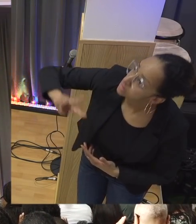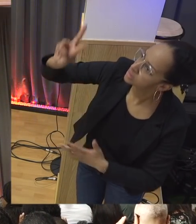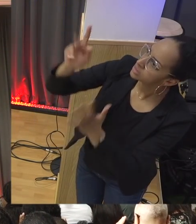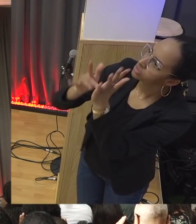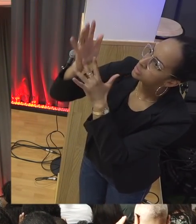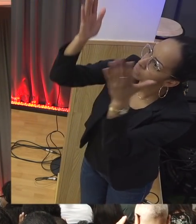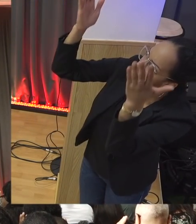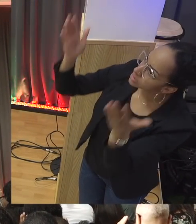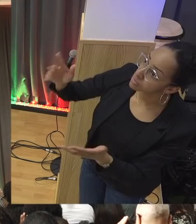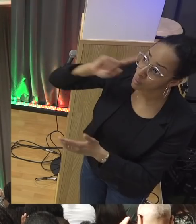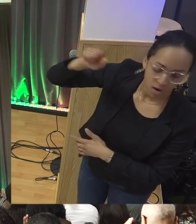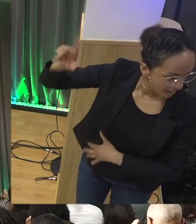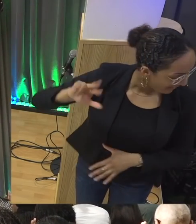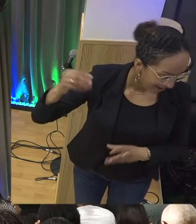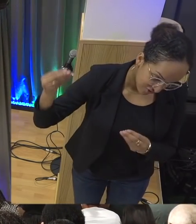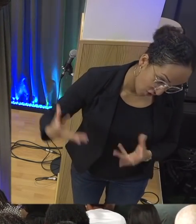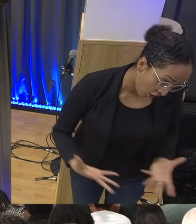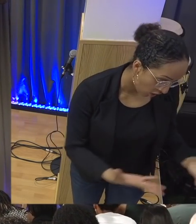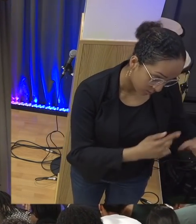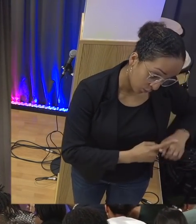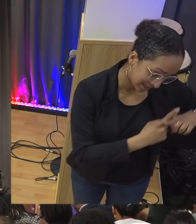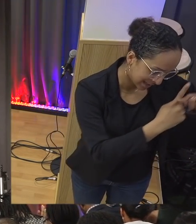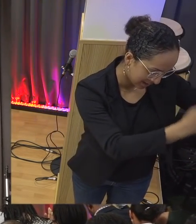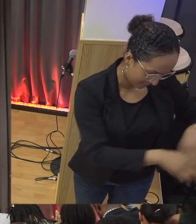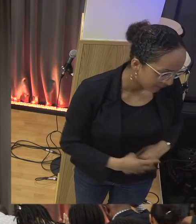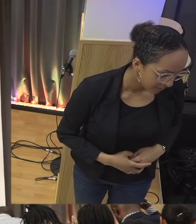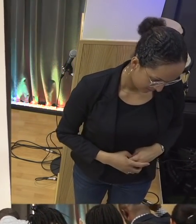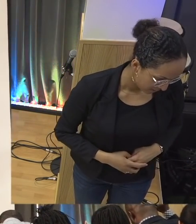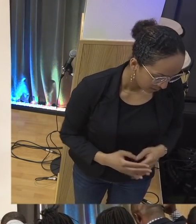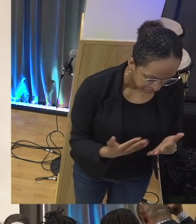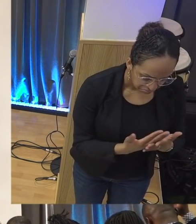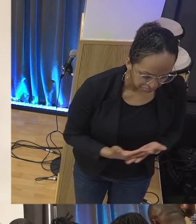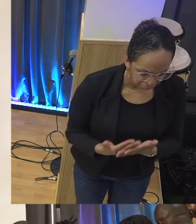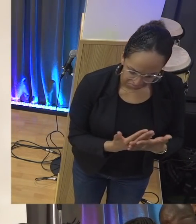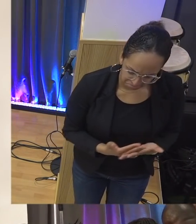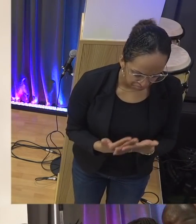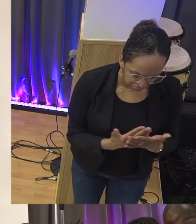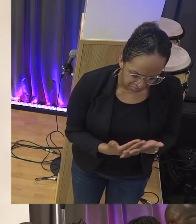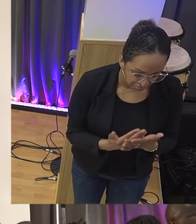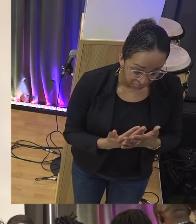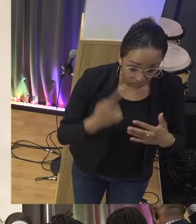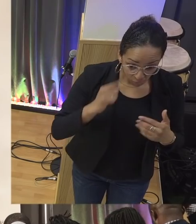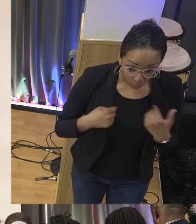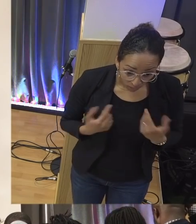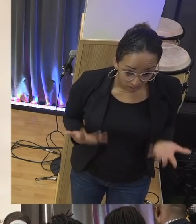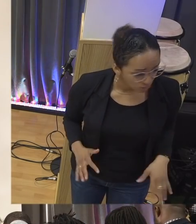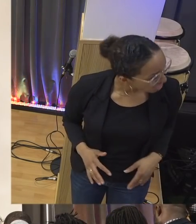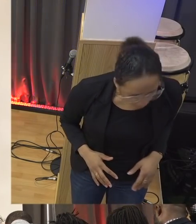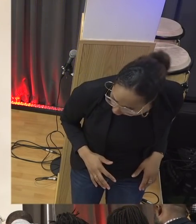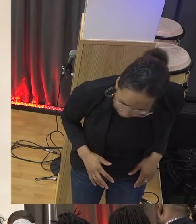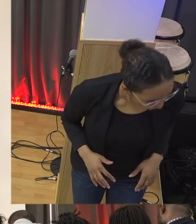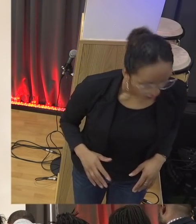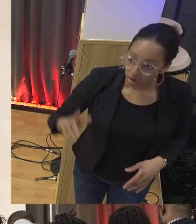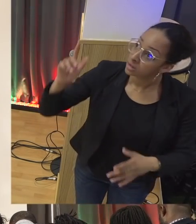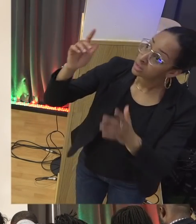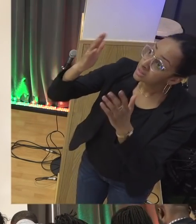Parce qu'il a vraiment des bonnes choses pour toi ce matin. Ne crois pas que ces études sont pour toi, elles sont plus que pour toi. Seigneur, quand le Seigneur y dirige, il